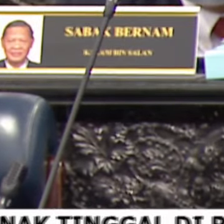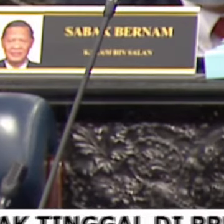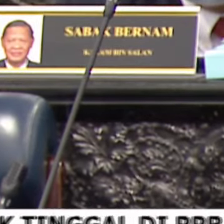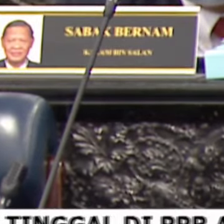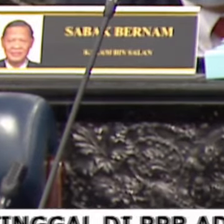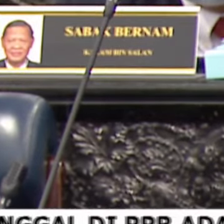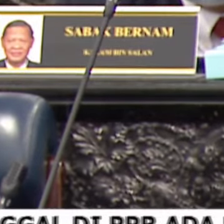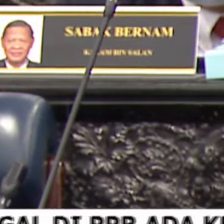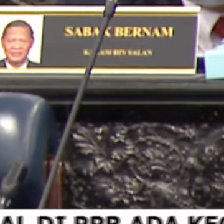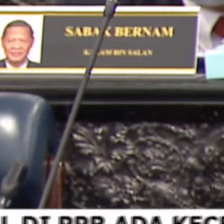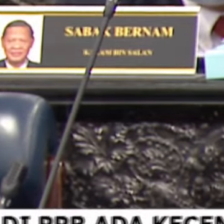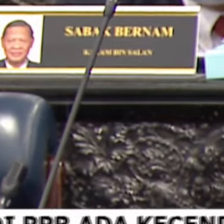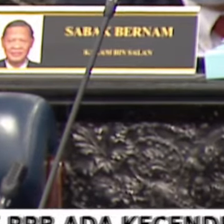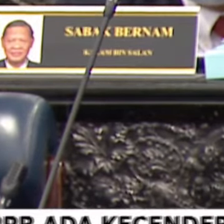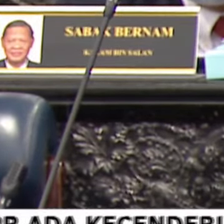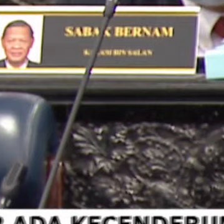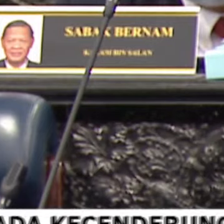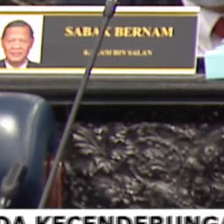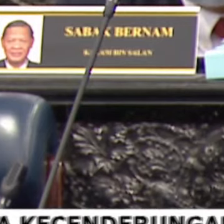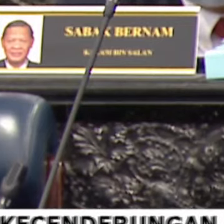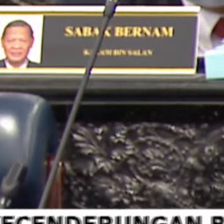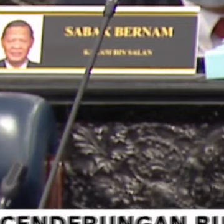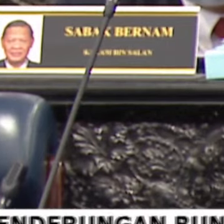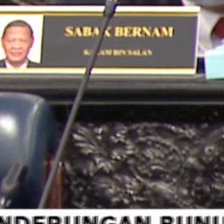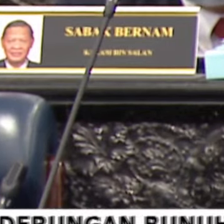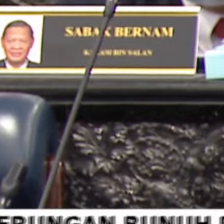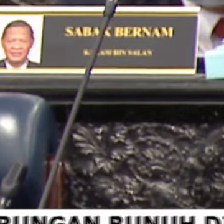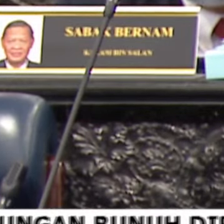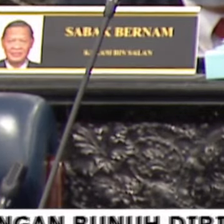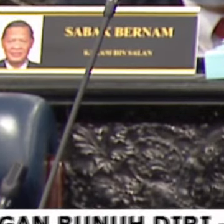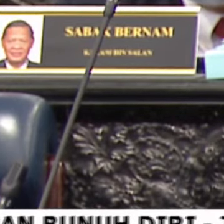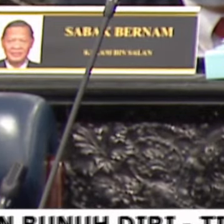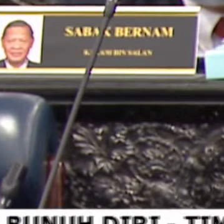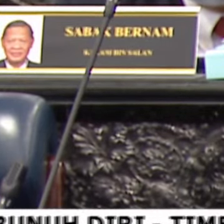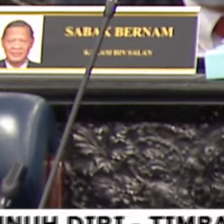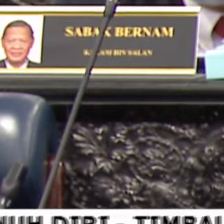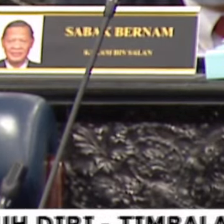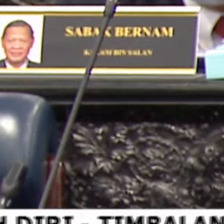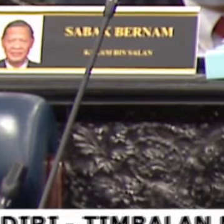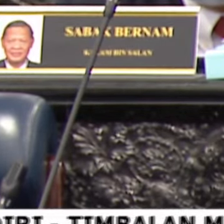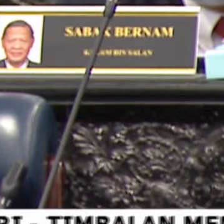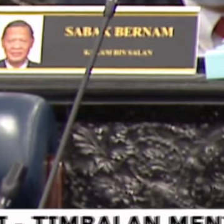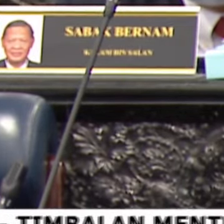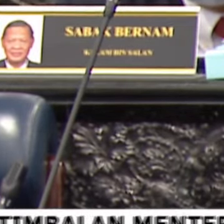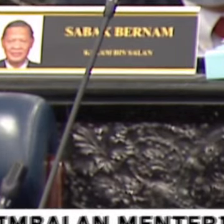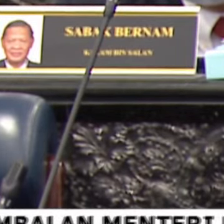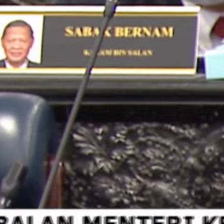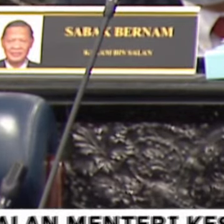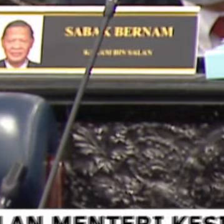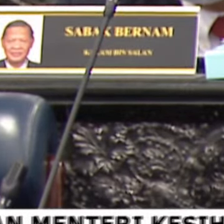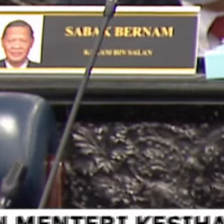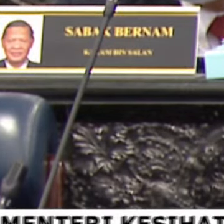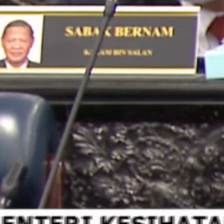koperasi. SKM juga memberikan geran sebanyak RM R30,000 sebagai bantuan asas